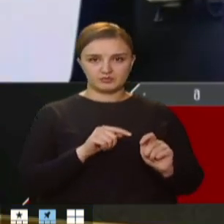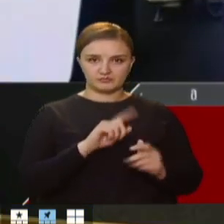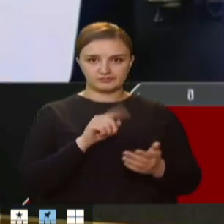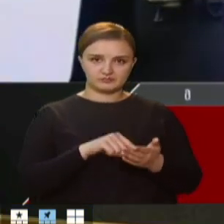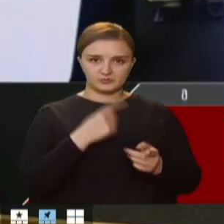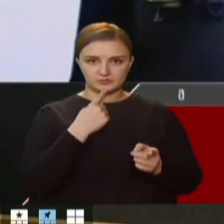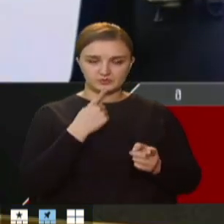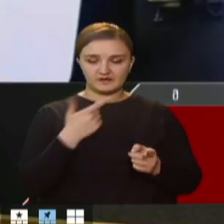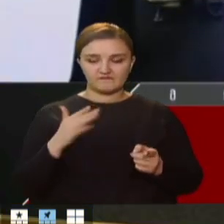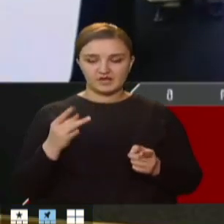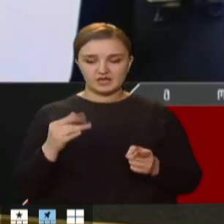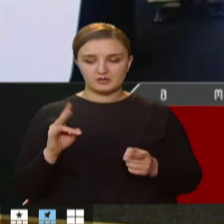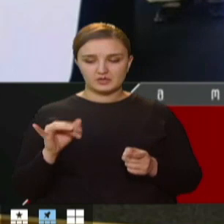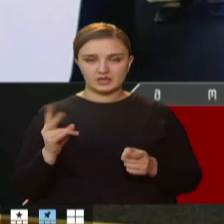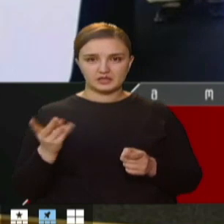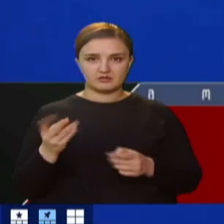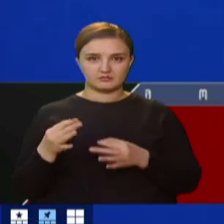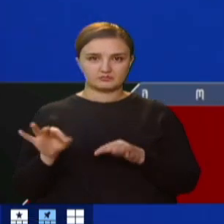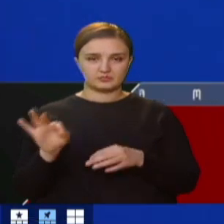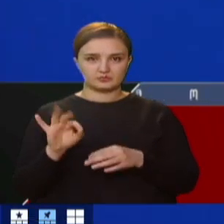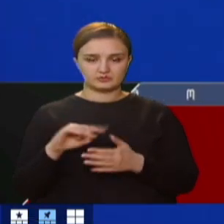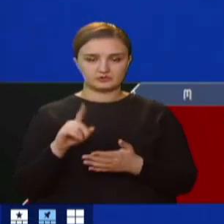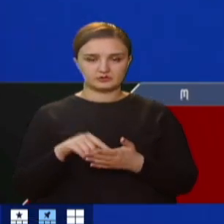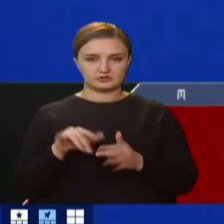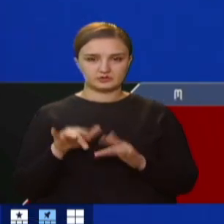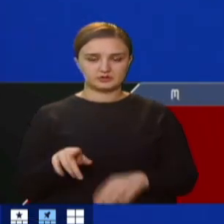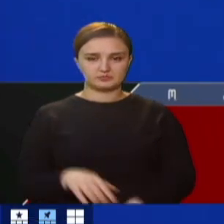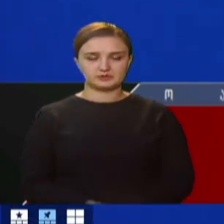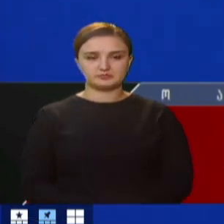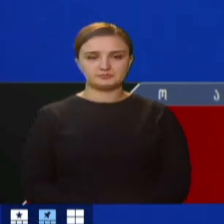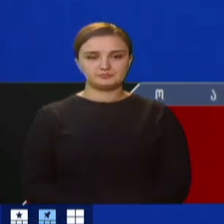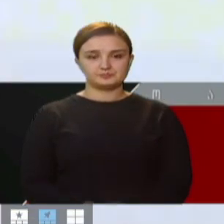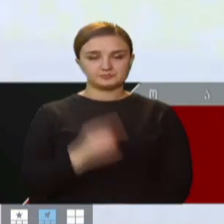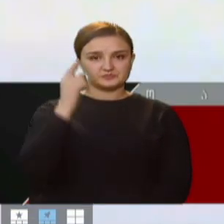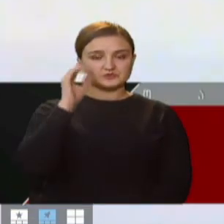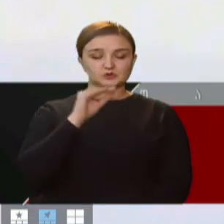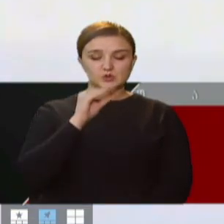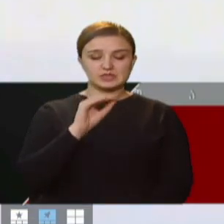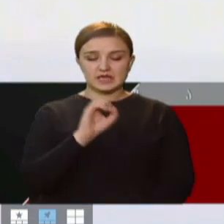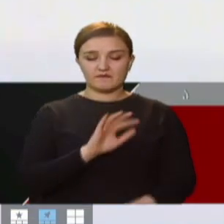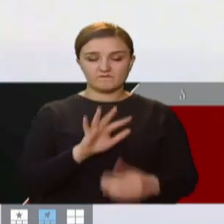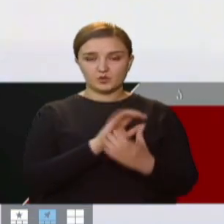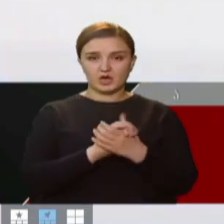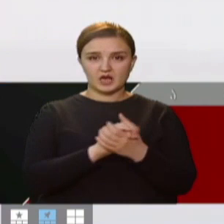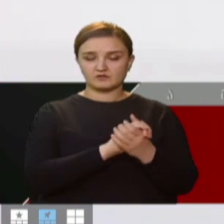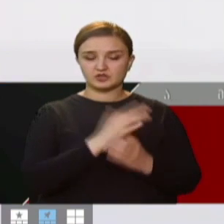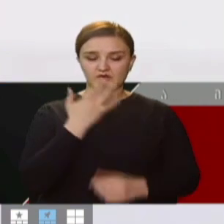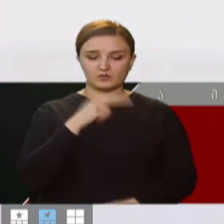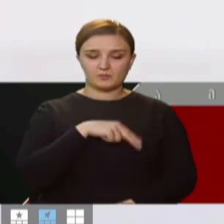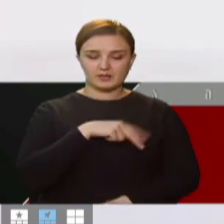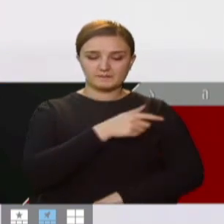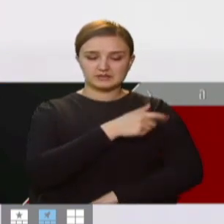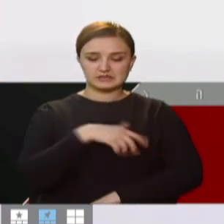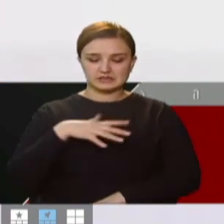და ნიკა გვარამიას საქმეებს შორისაც. Mihail Saakashvili. Ჩვენ ვფიქრობთ, რომ როცა ევროკავშირის და ევროპარლამენტის წევრები